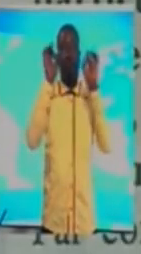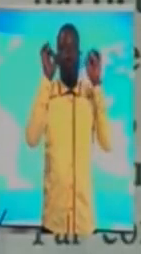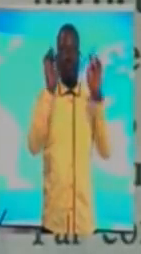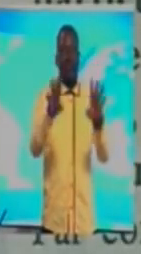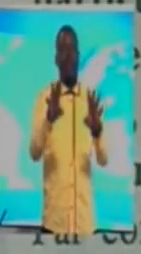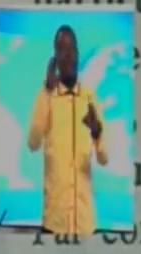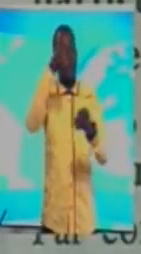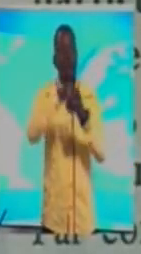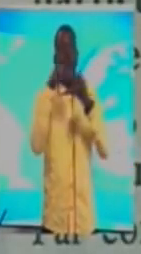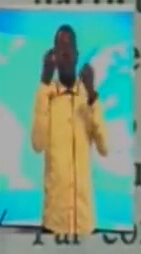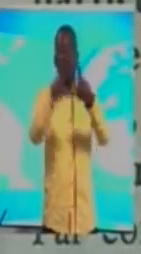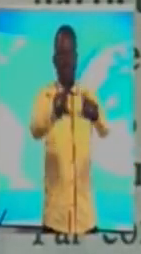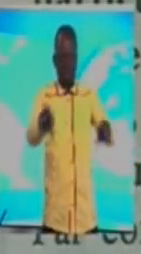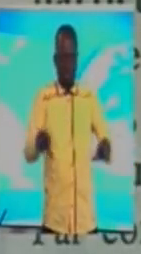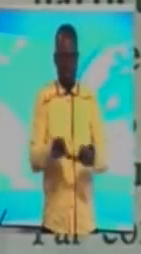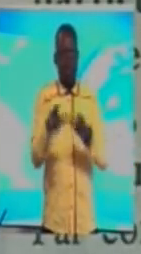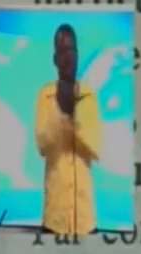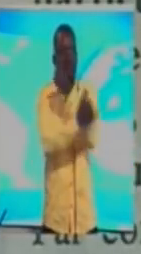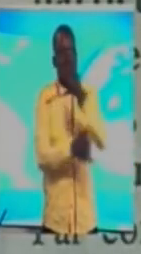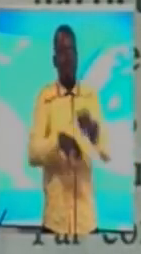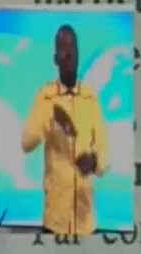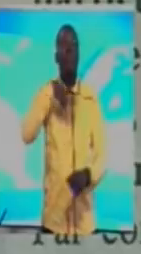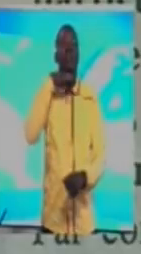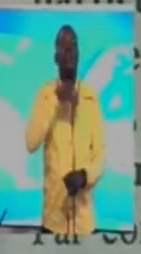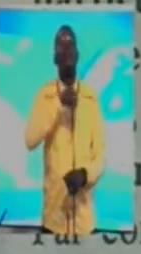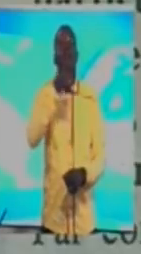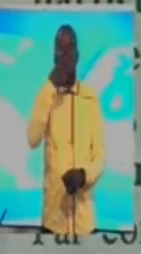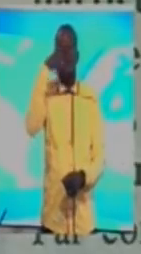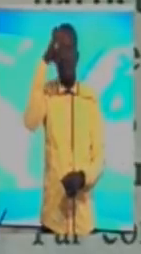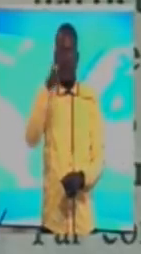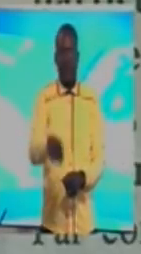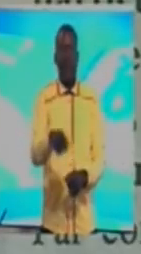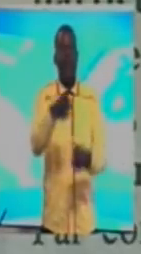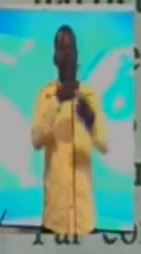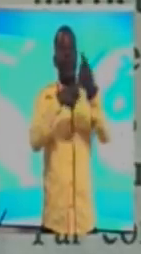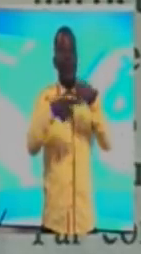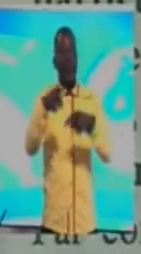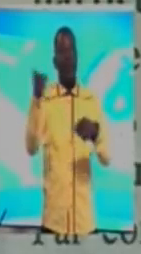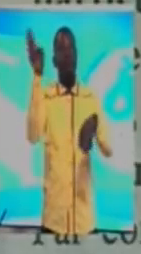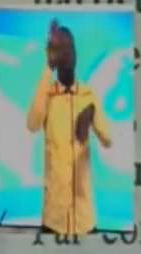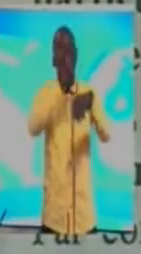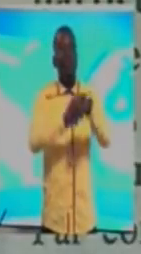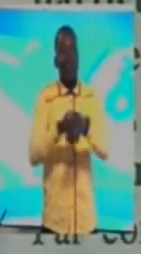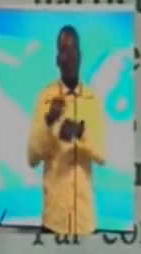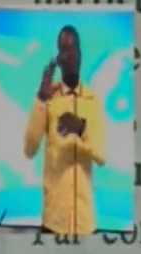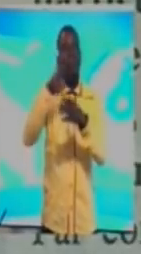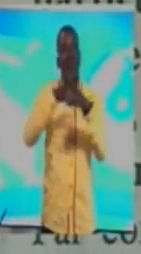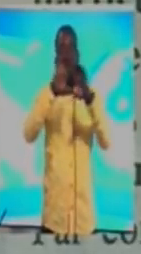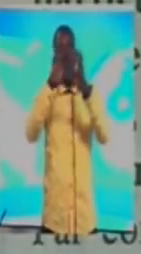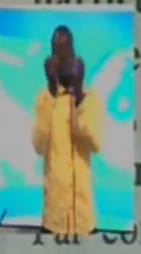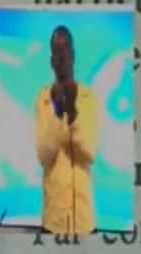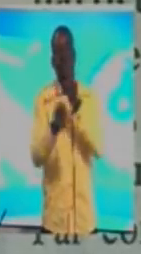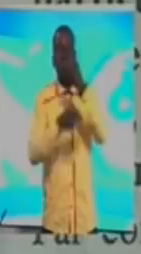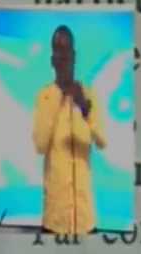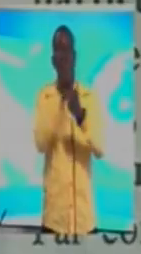qui régnait dans plusieurs localités du pays ne suffisait pas, il fallait en plus que viennent s'y greffer des conflits ethniques dans une nation